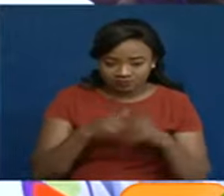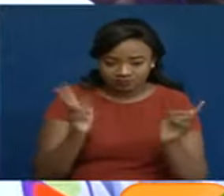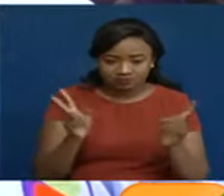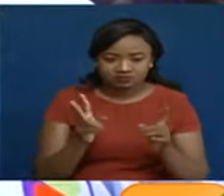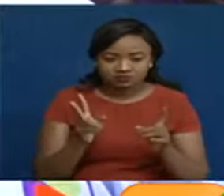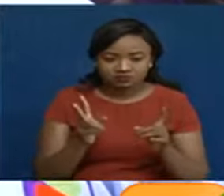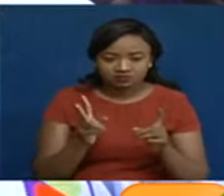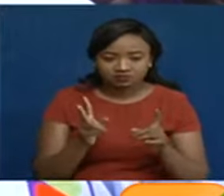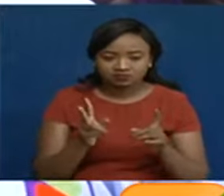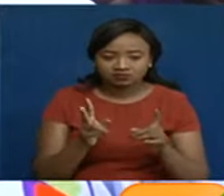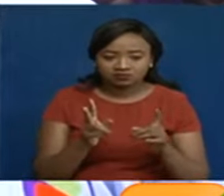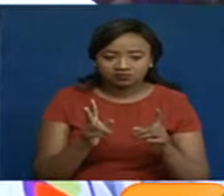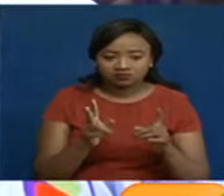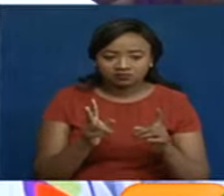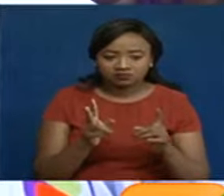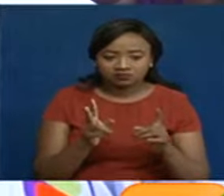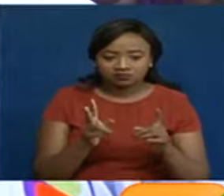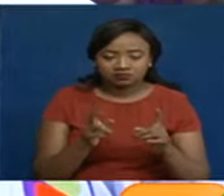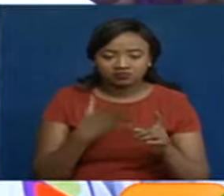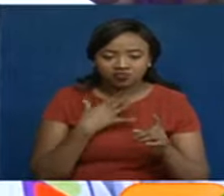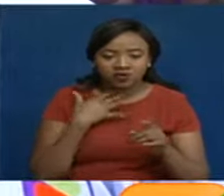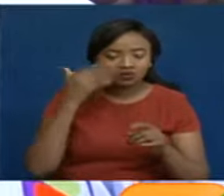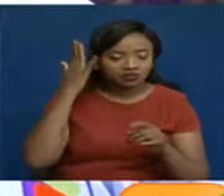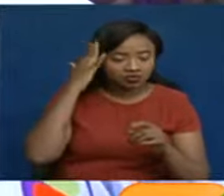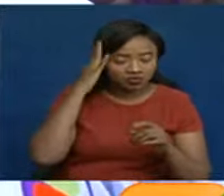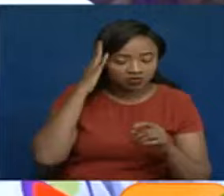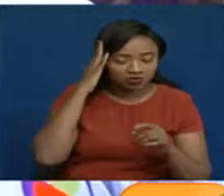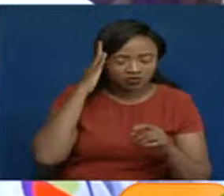hormones, that's fertility hormones. We are going to do